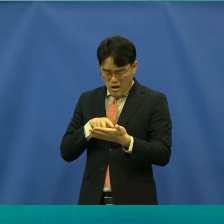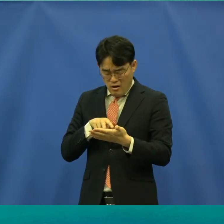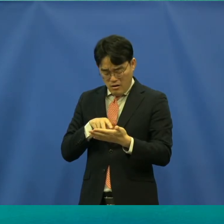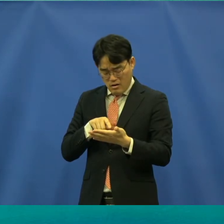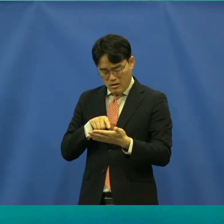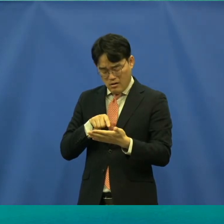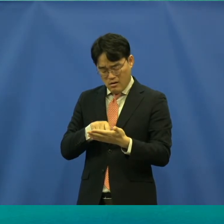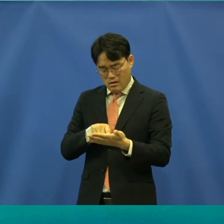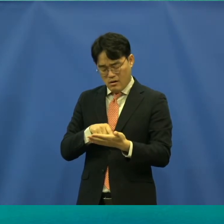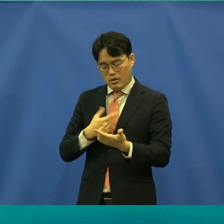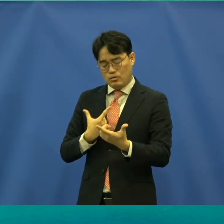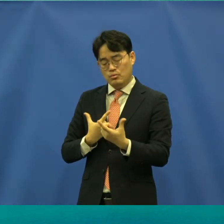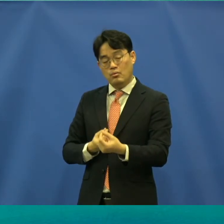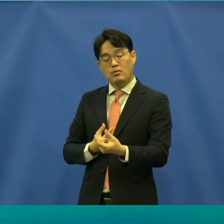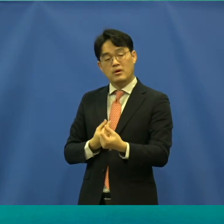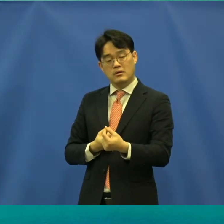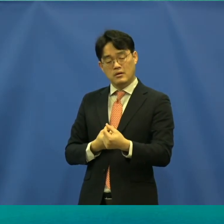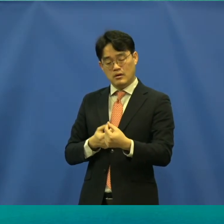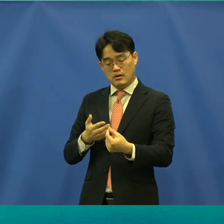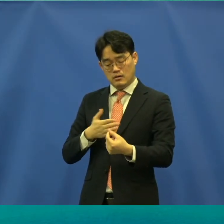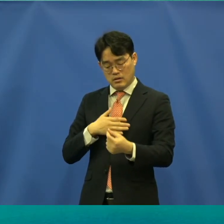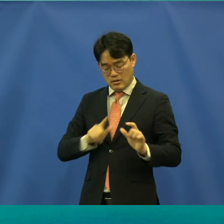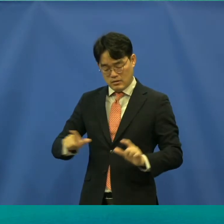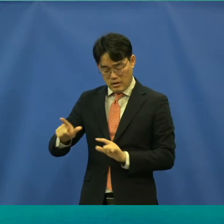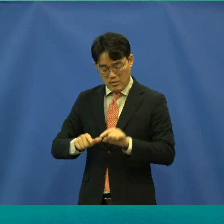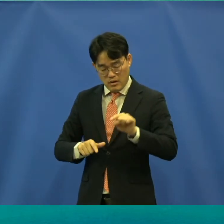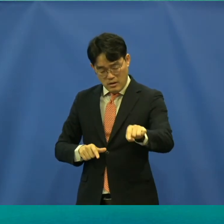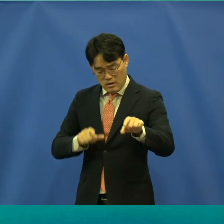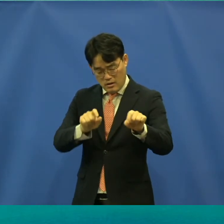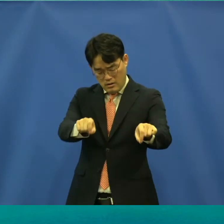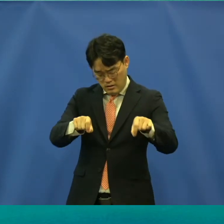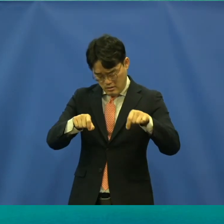그냥 내 영혼을 흔들어 놓는 말씀이에요.